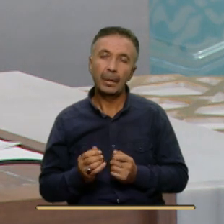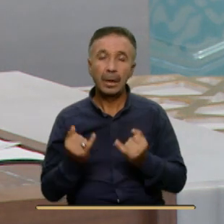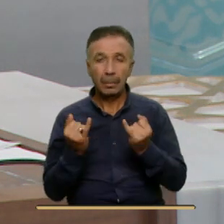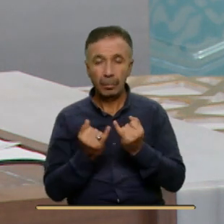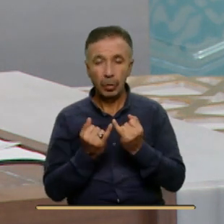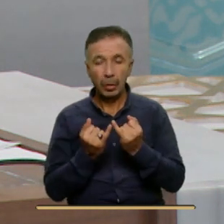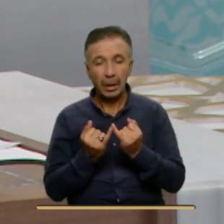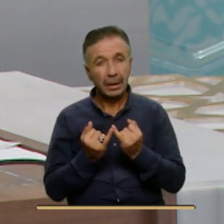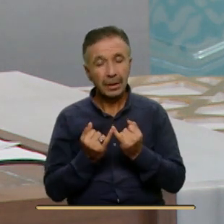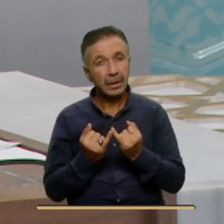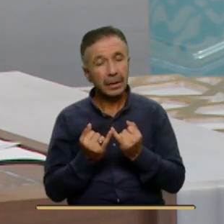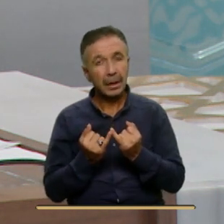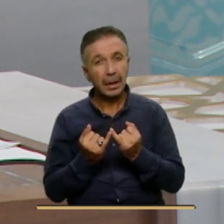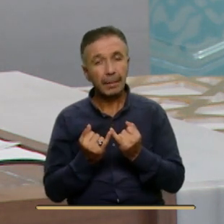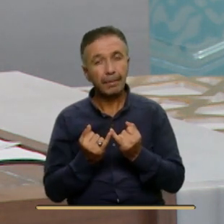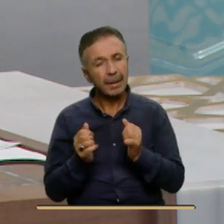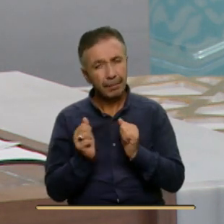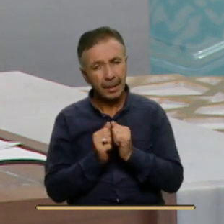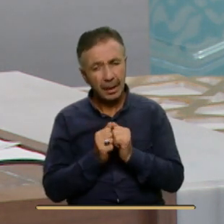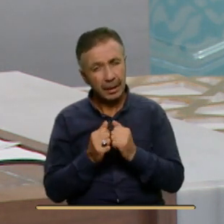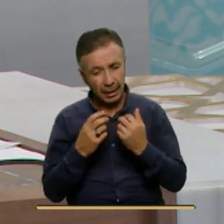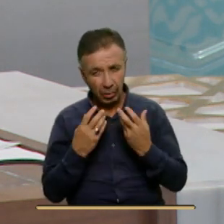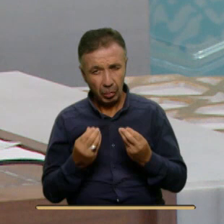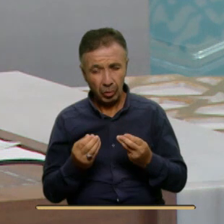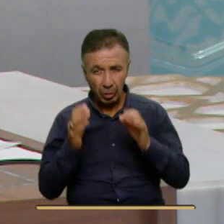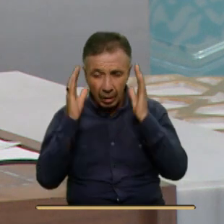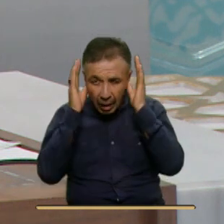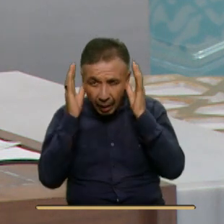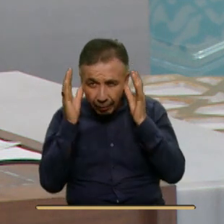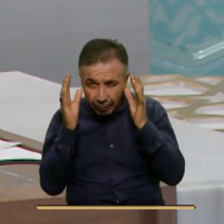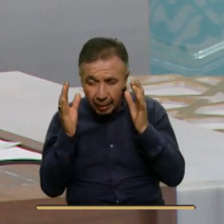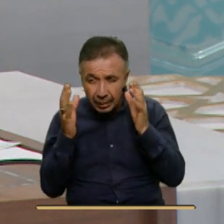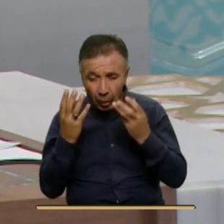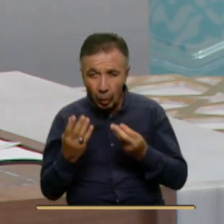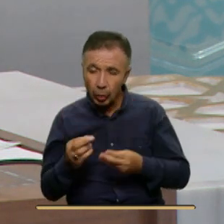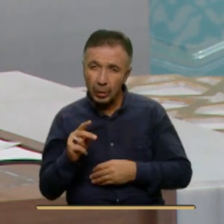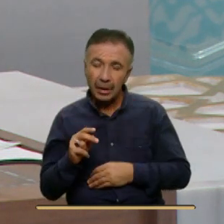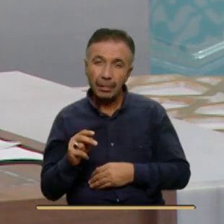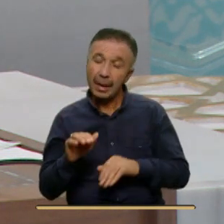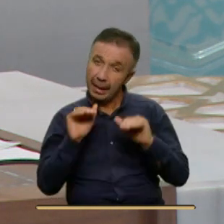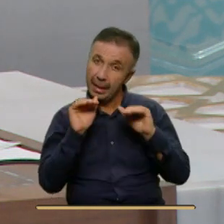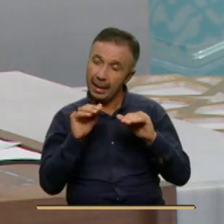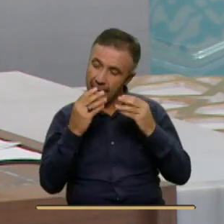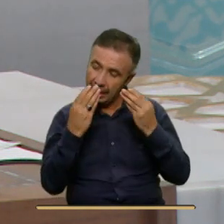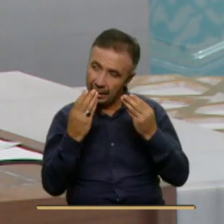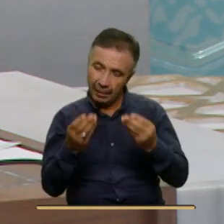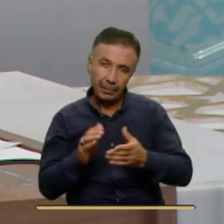olan kardeşinle omuz omuza ver. Namazda olduğun gibi dayanışma içinde